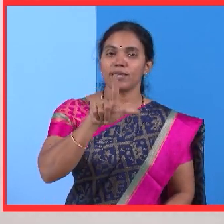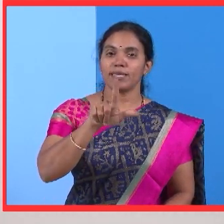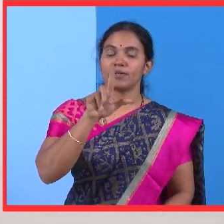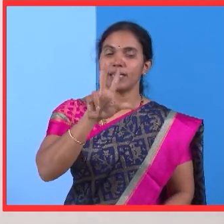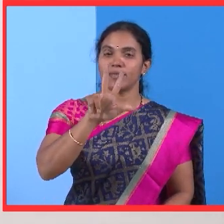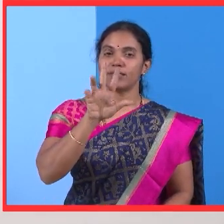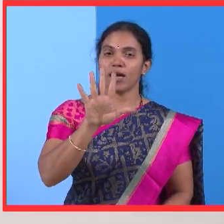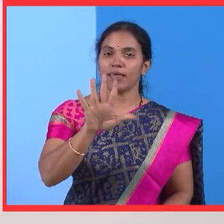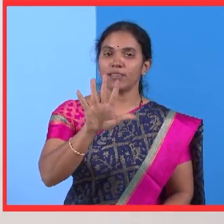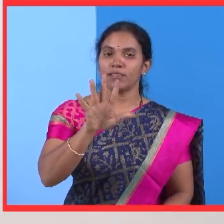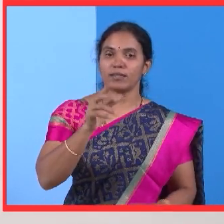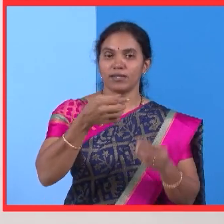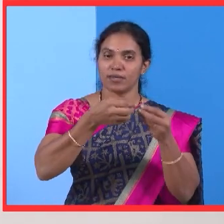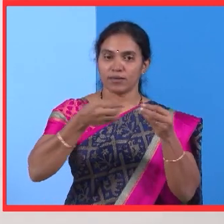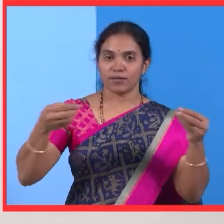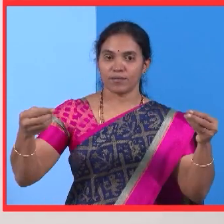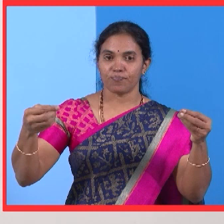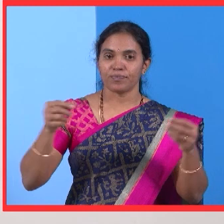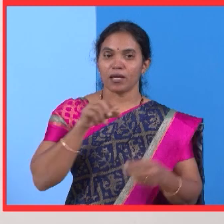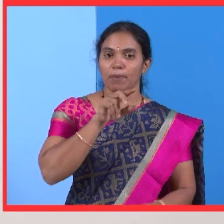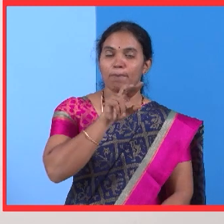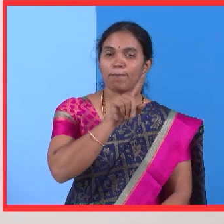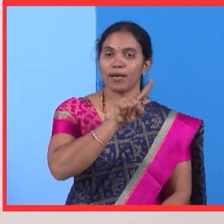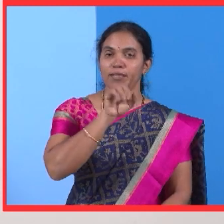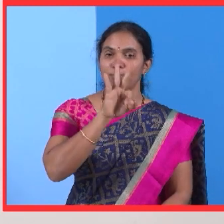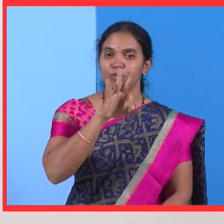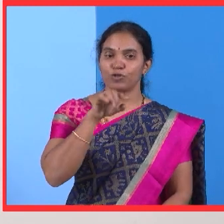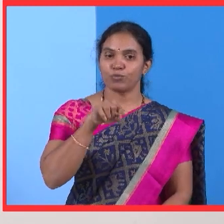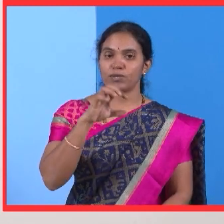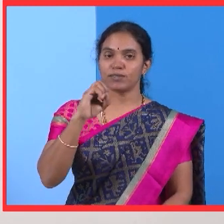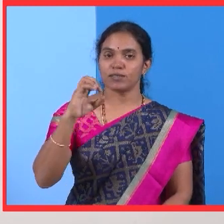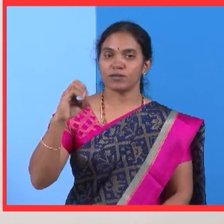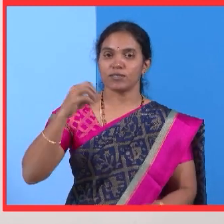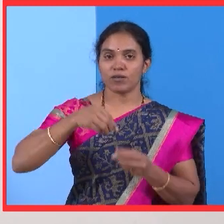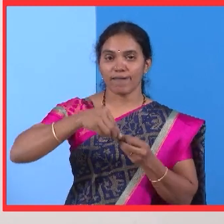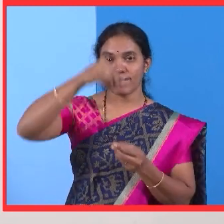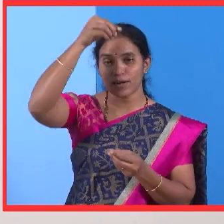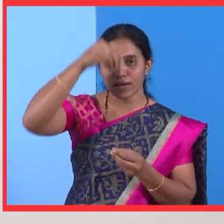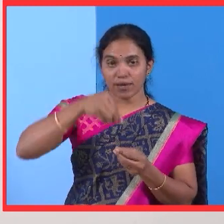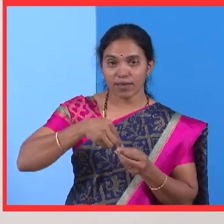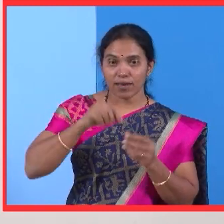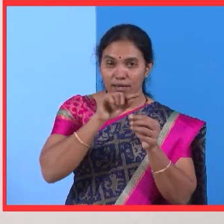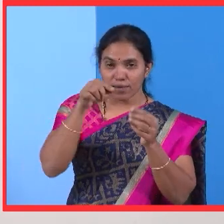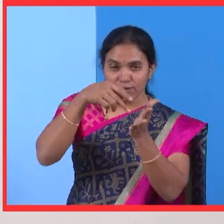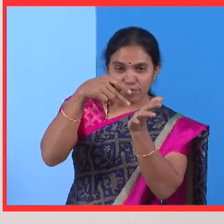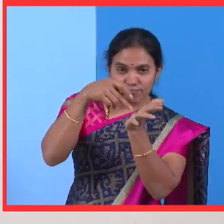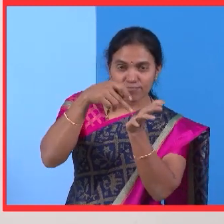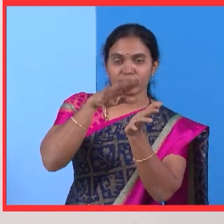13.00 டிகிரி வடக்காகவும் உள்ளது இந்த மங்களூருவில் அமைந்துள்ள ஒரு நகரம்தான் குத்தத்தூர்